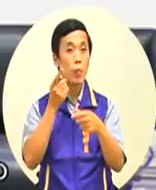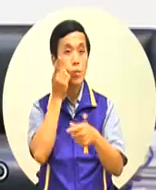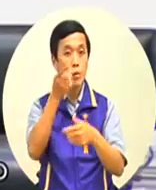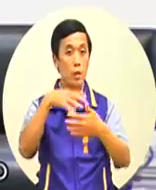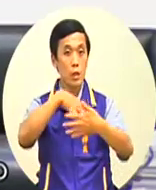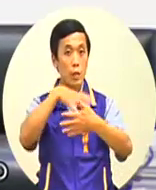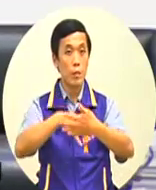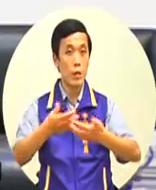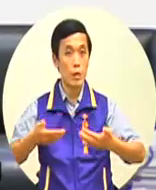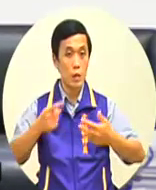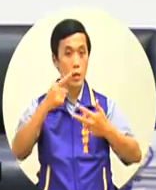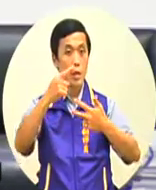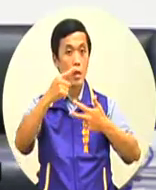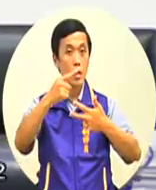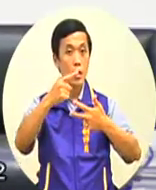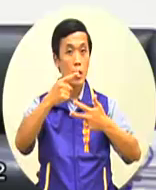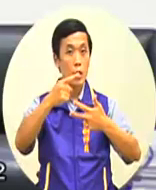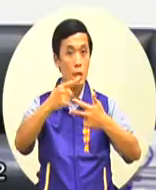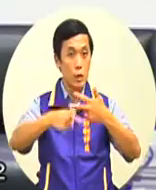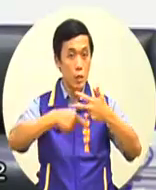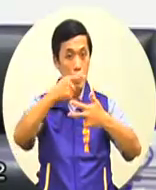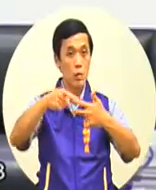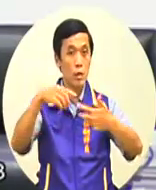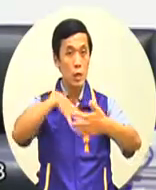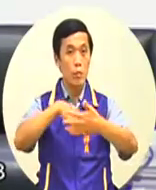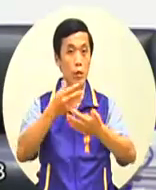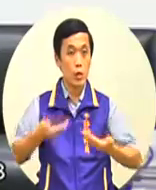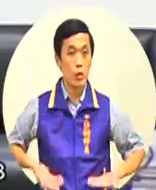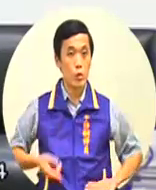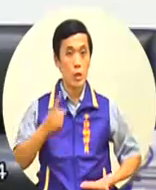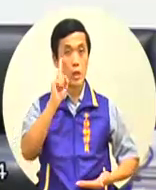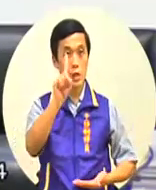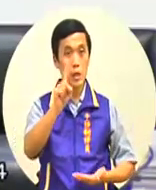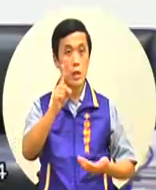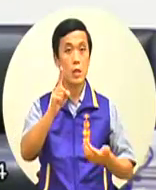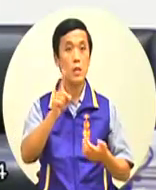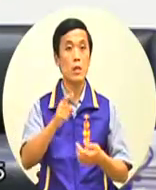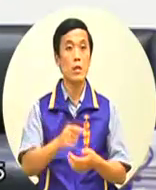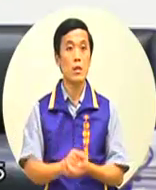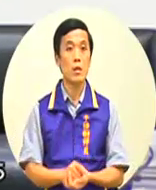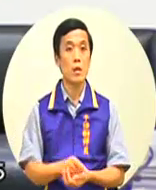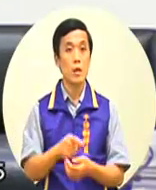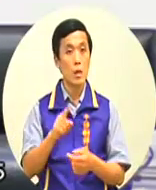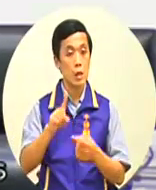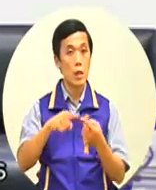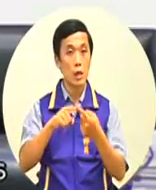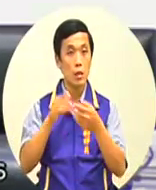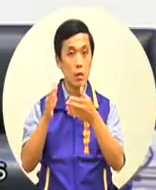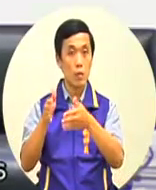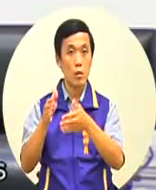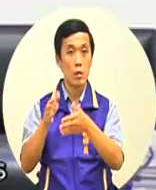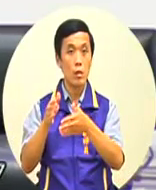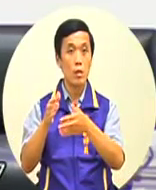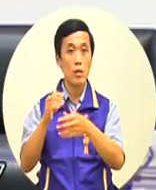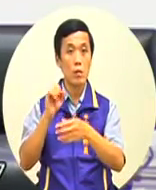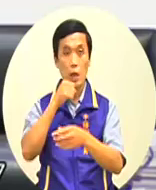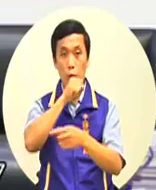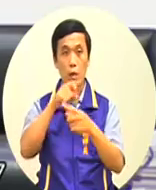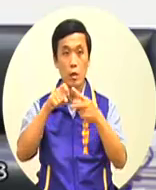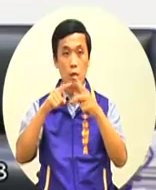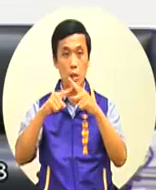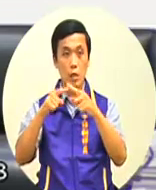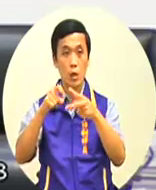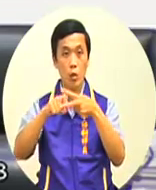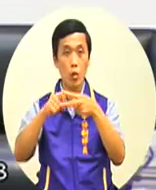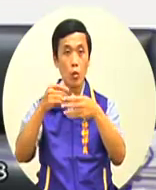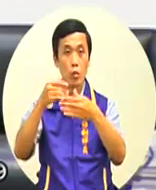是把台湾人的平均工时应该是下降，比较合理，是往这个方向推，是